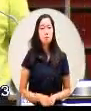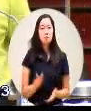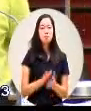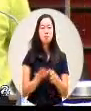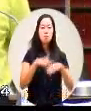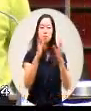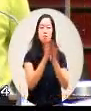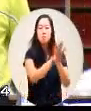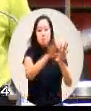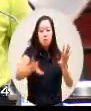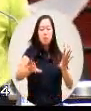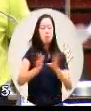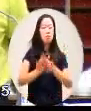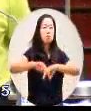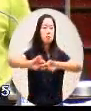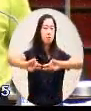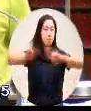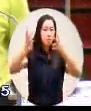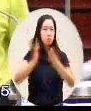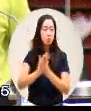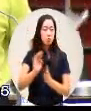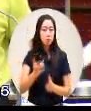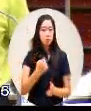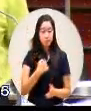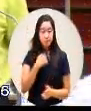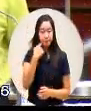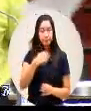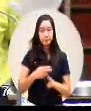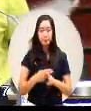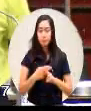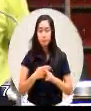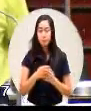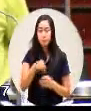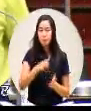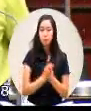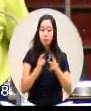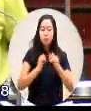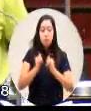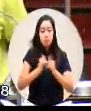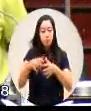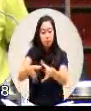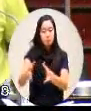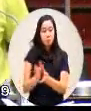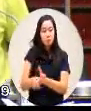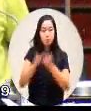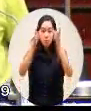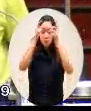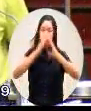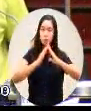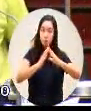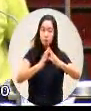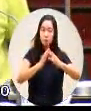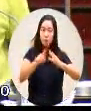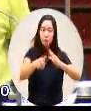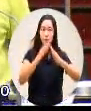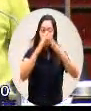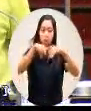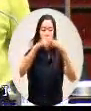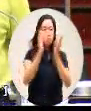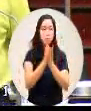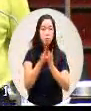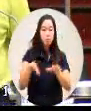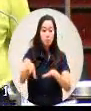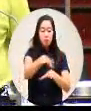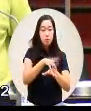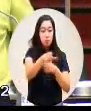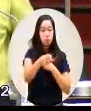拢改啊啦。但是啊，我相信啊，咱人民团队伫高雄市啊，高雄市拢总偌济，给你